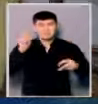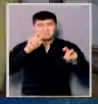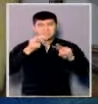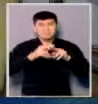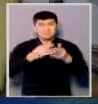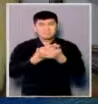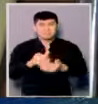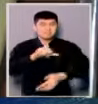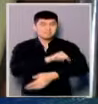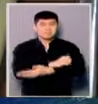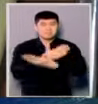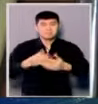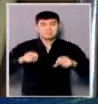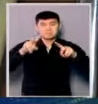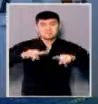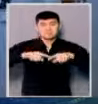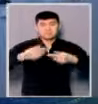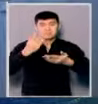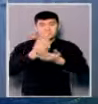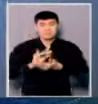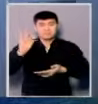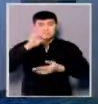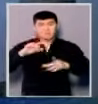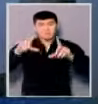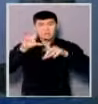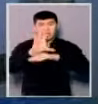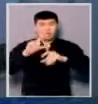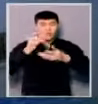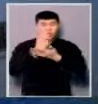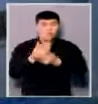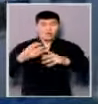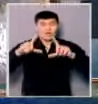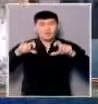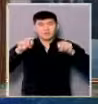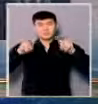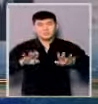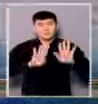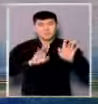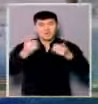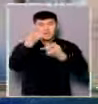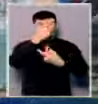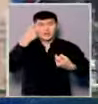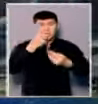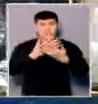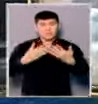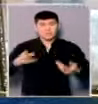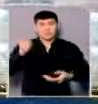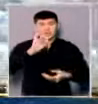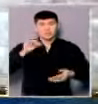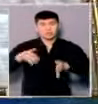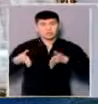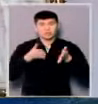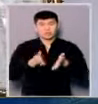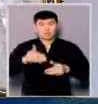есірткі заттарын анықтайтын құралдар, тарихты дәріптейтін фотосуреттер бар. Сонымен қатар арнайы ақпараттық стенд сала тарихы мен жұмыс бағытының